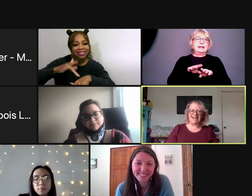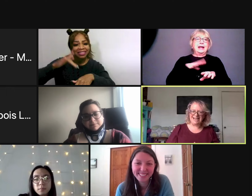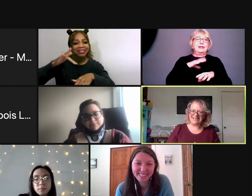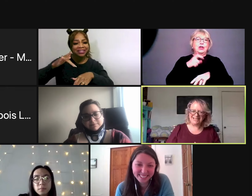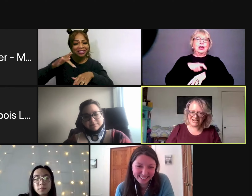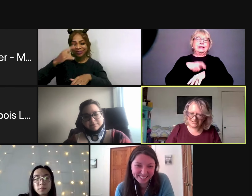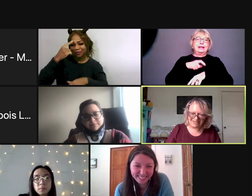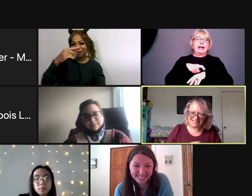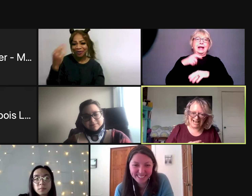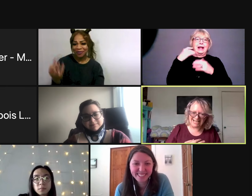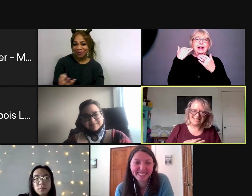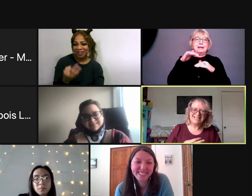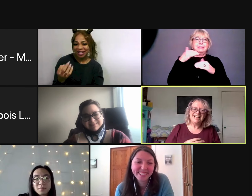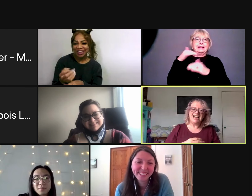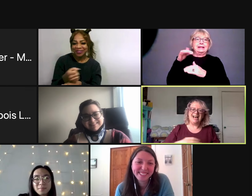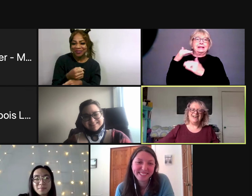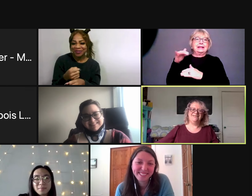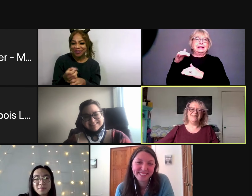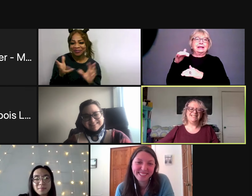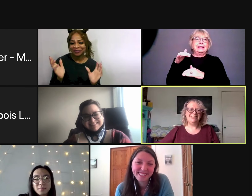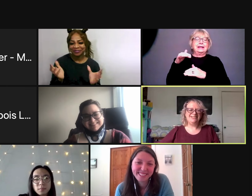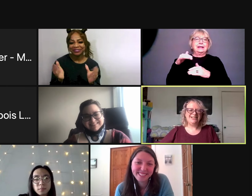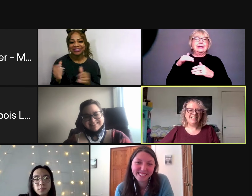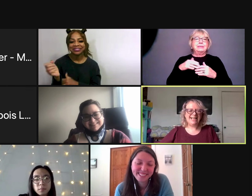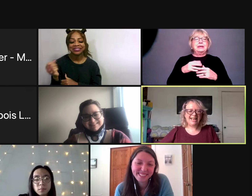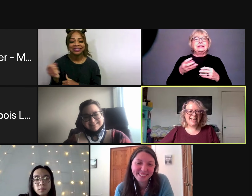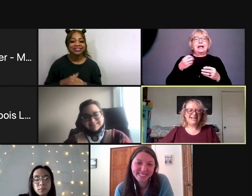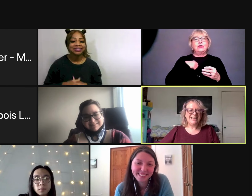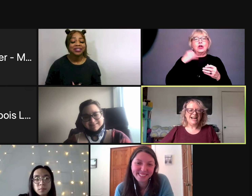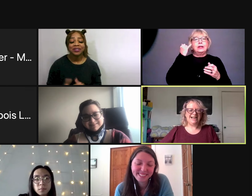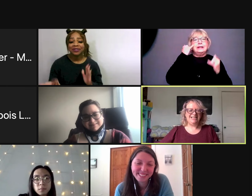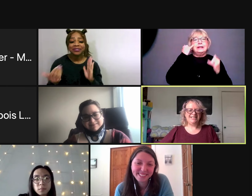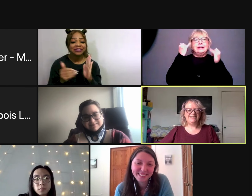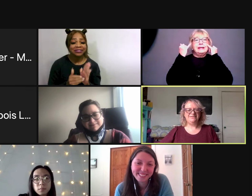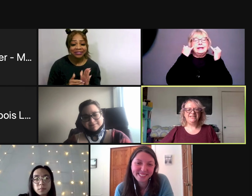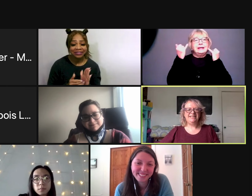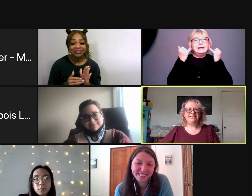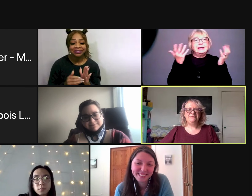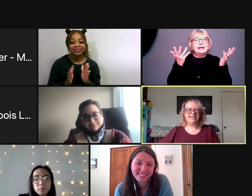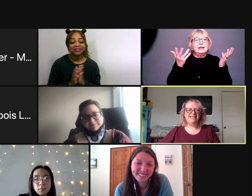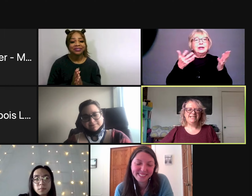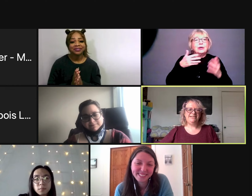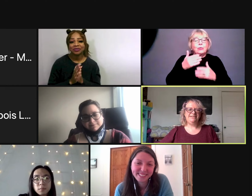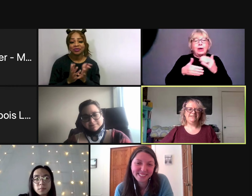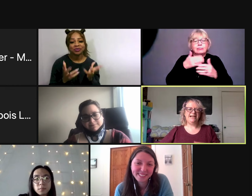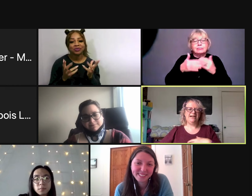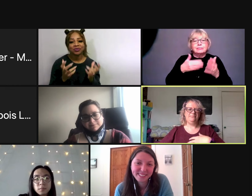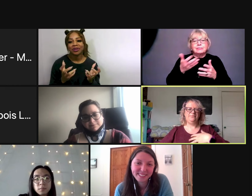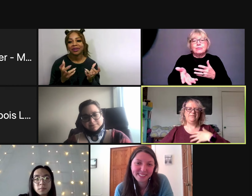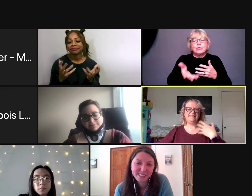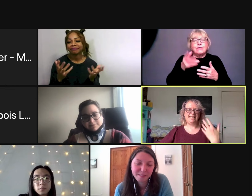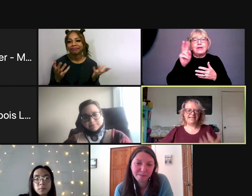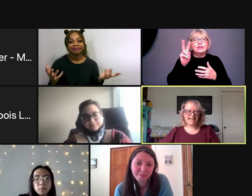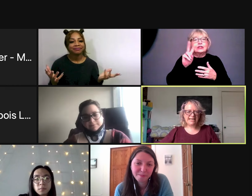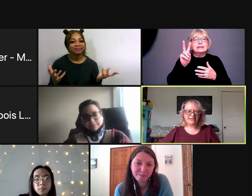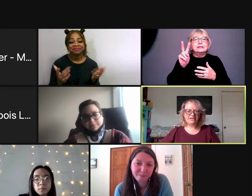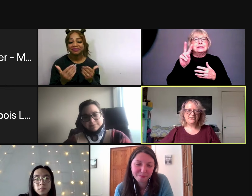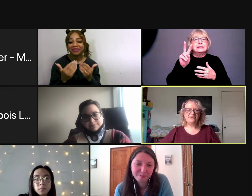pour les présentations mais ça vous donne une petite idée de ce qui s'en vient vendredi alors